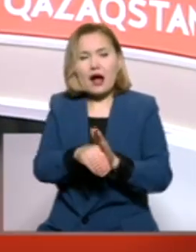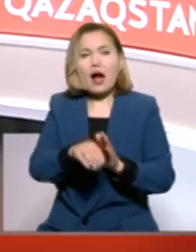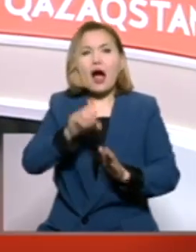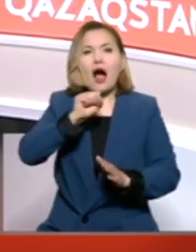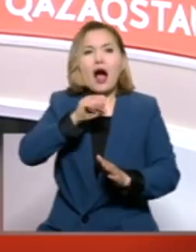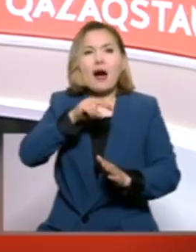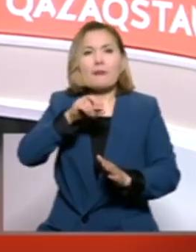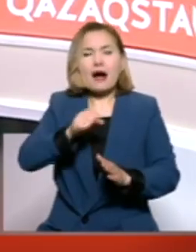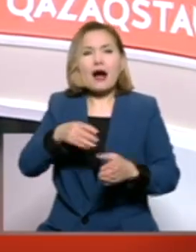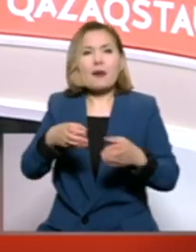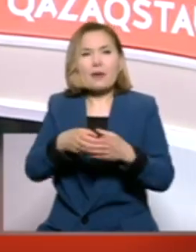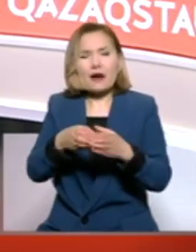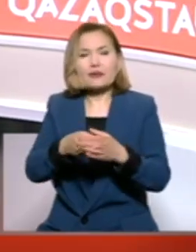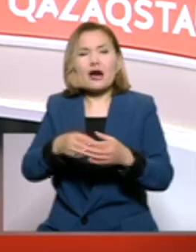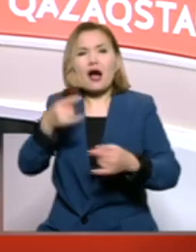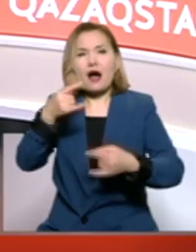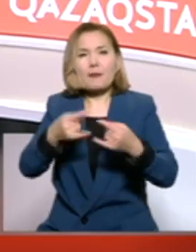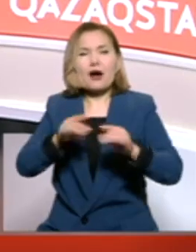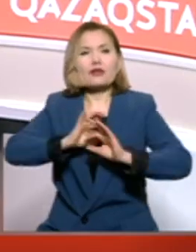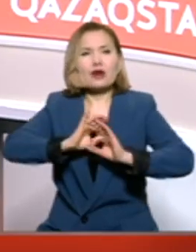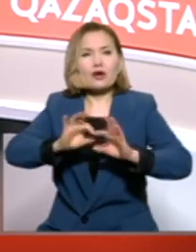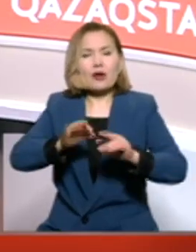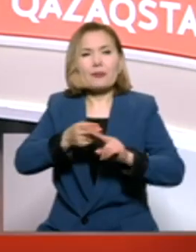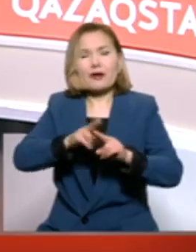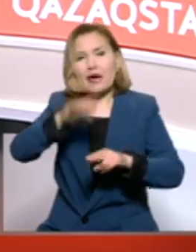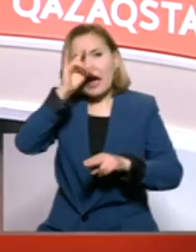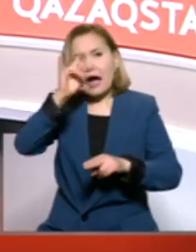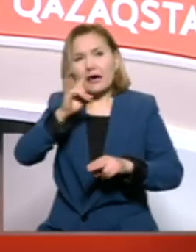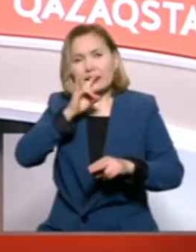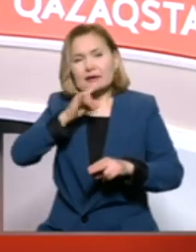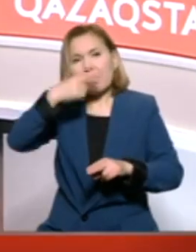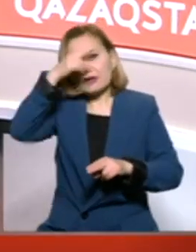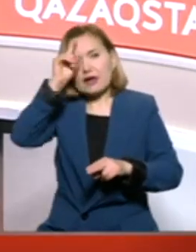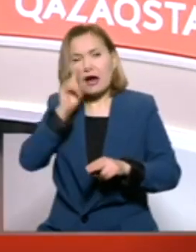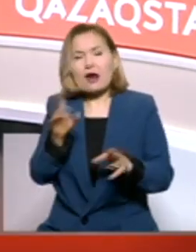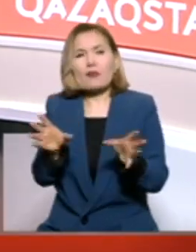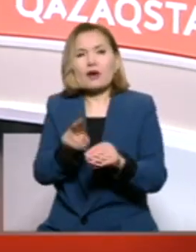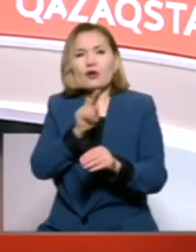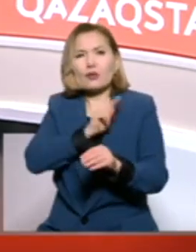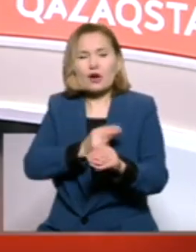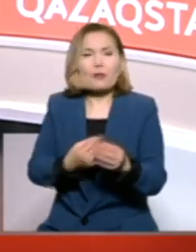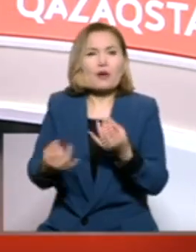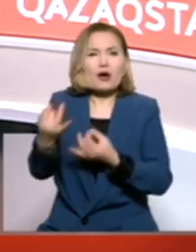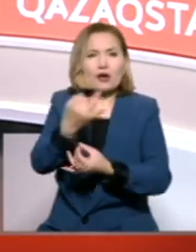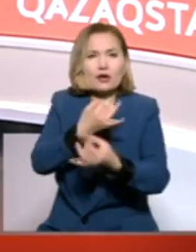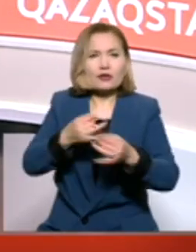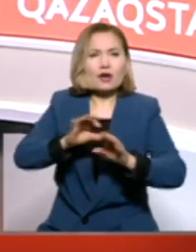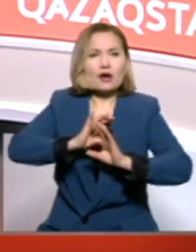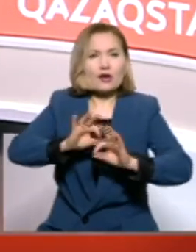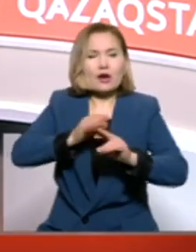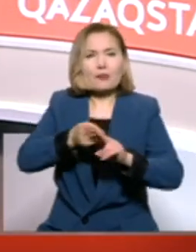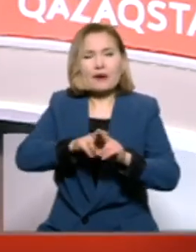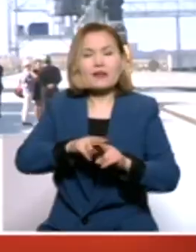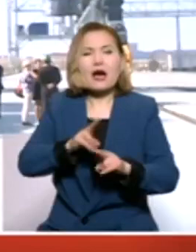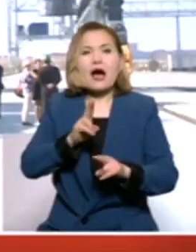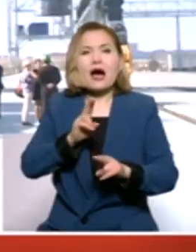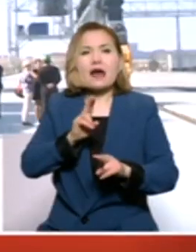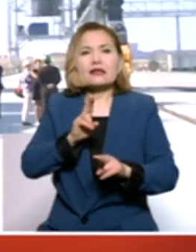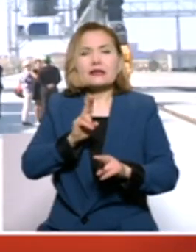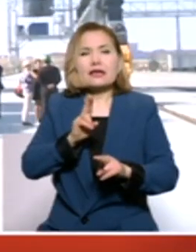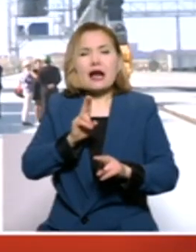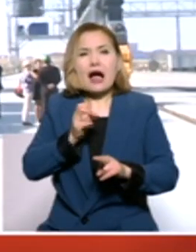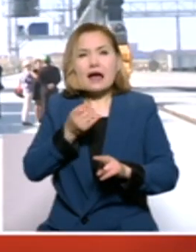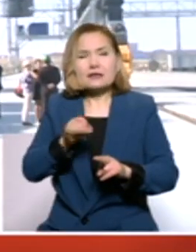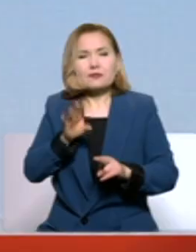қарсаңында АПА ақпарат агенттігіне сұхбат беріп, екі ел арасындағы қарым-қатынасқа тоқталды. Президенттің айтуынша, Транскаспий